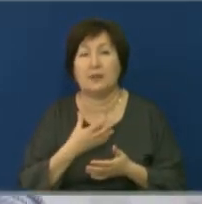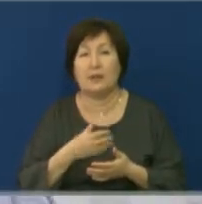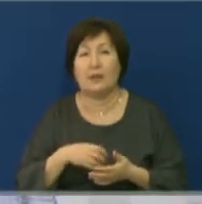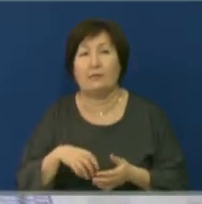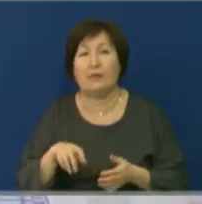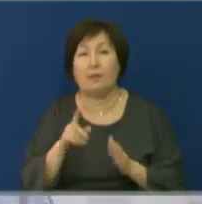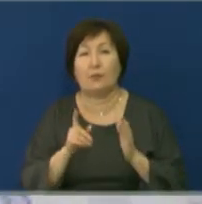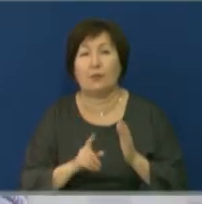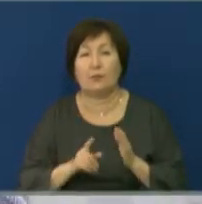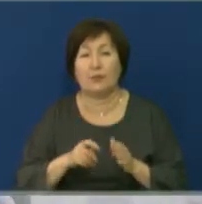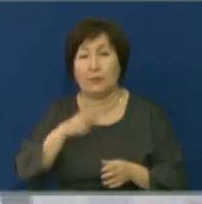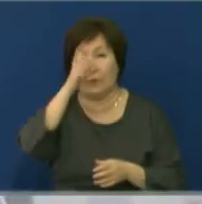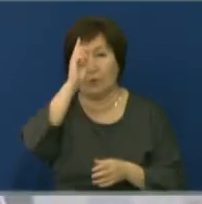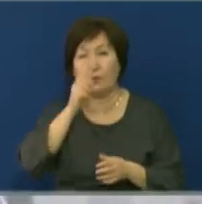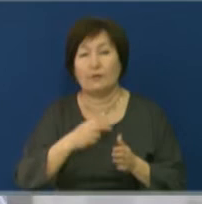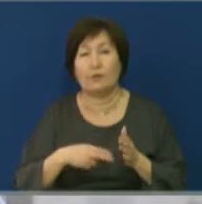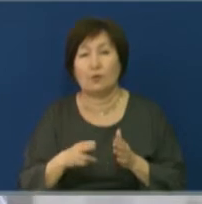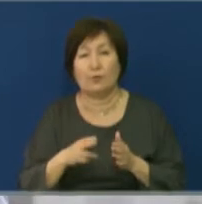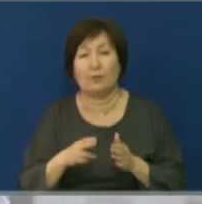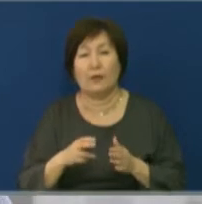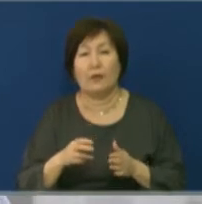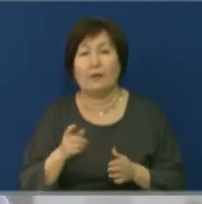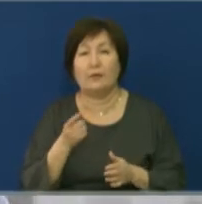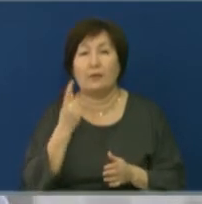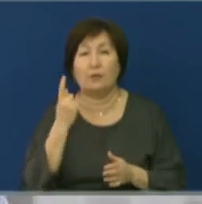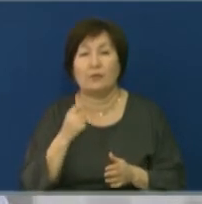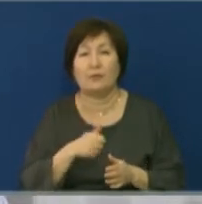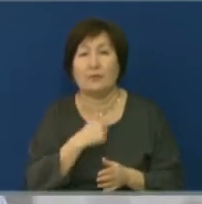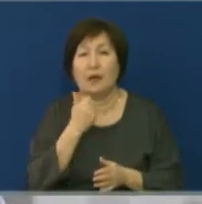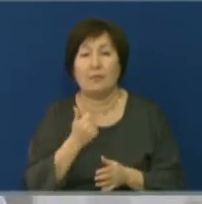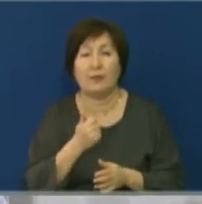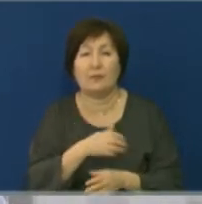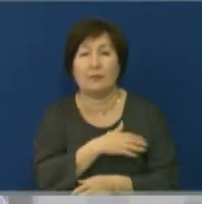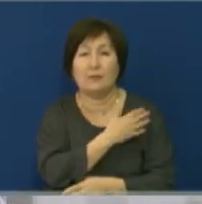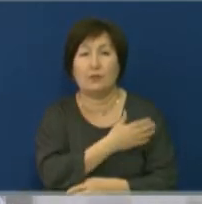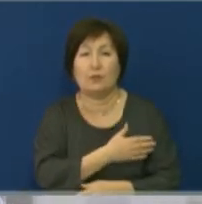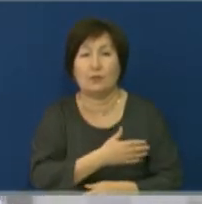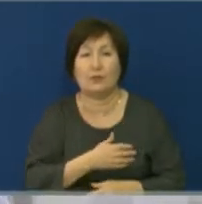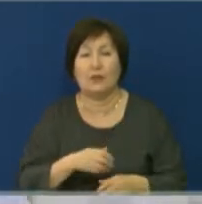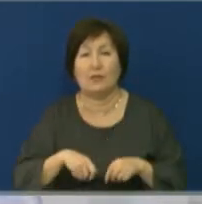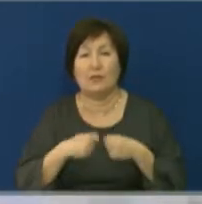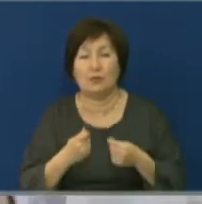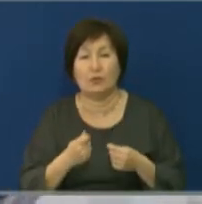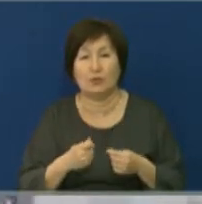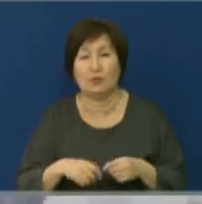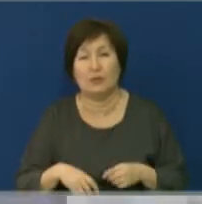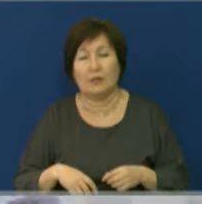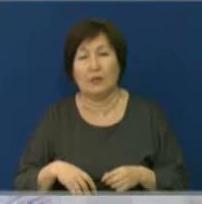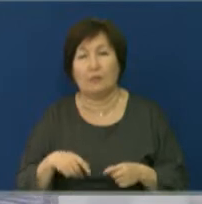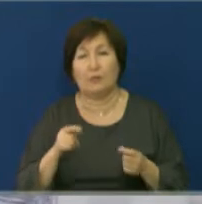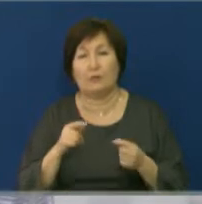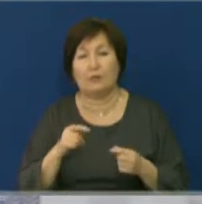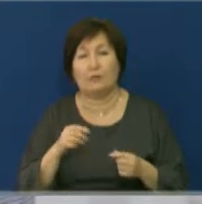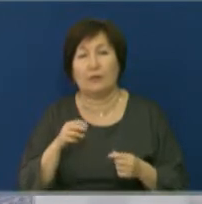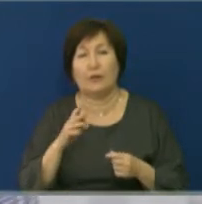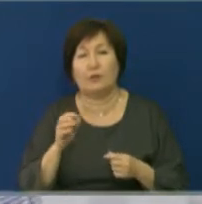Госзакупка – это одно из самых серьезных, так сказать, вот, каландайков по распространению коррупции. О том, что идет